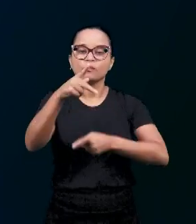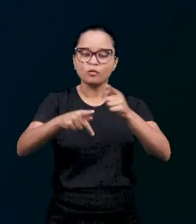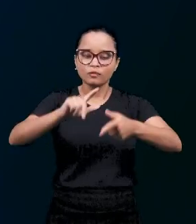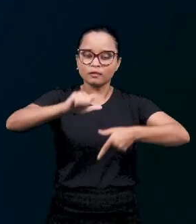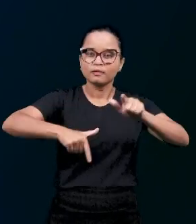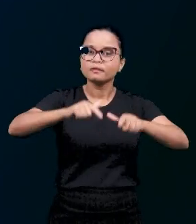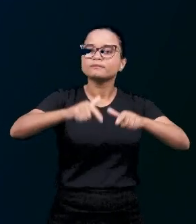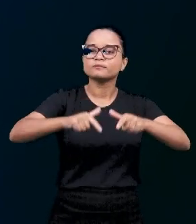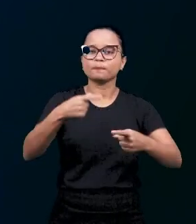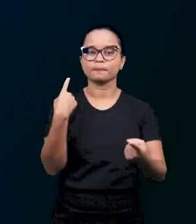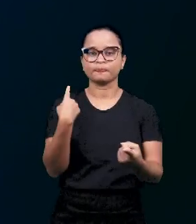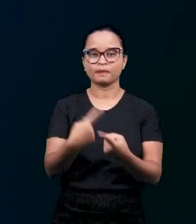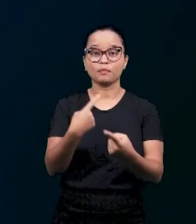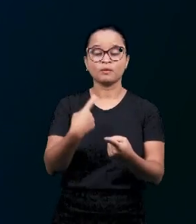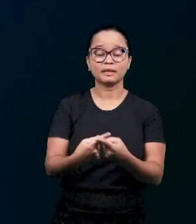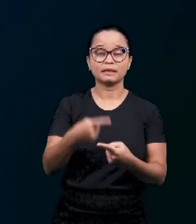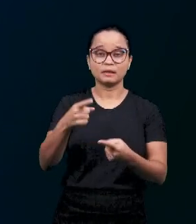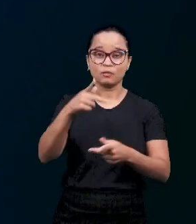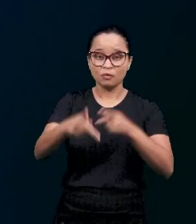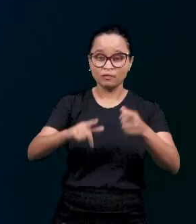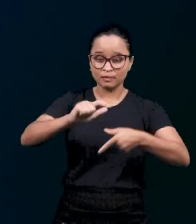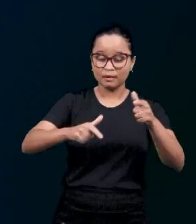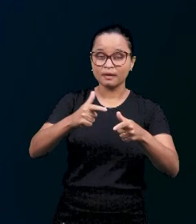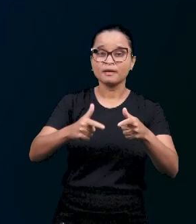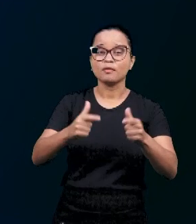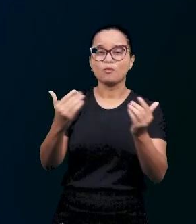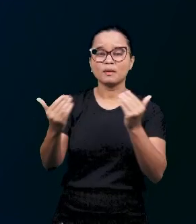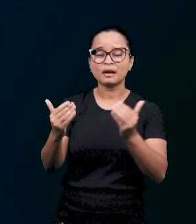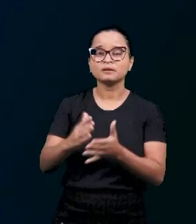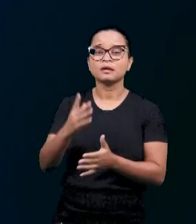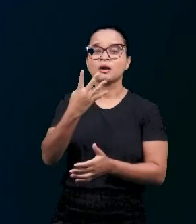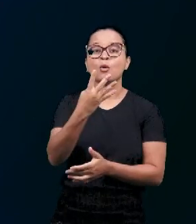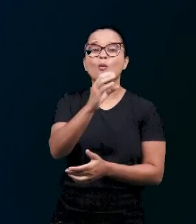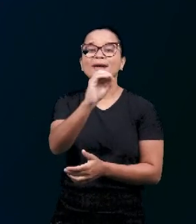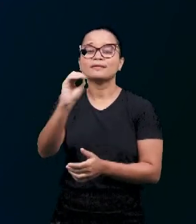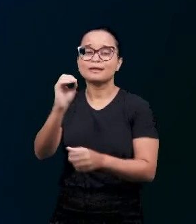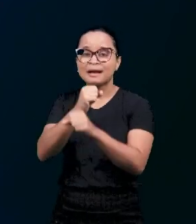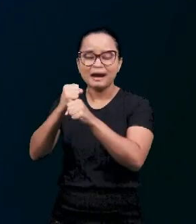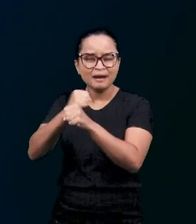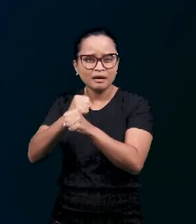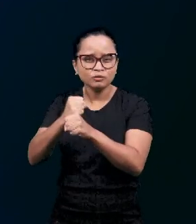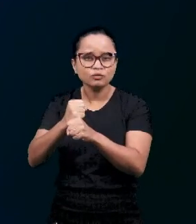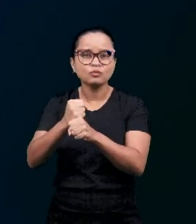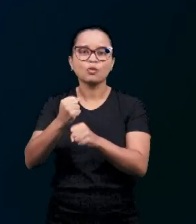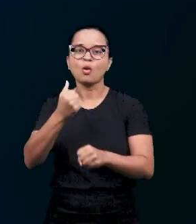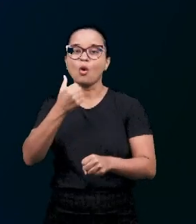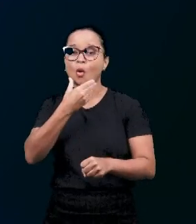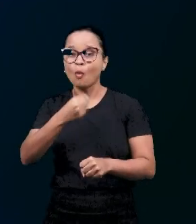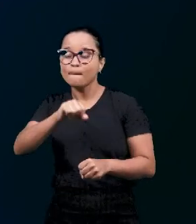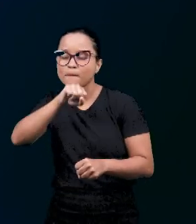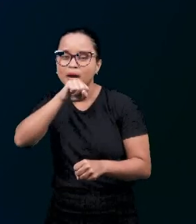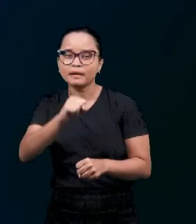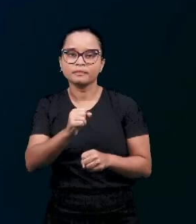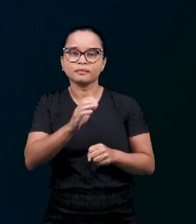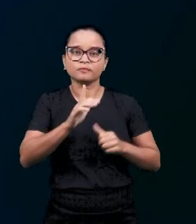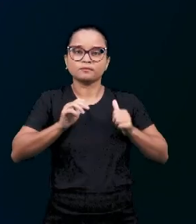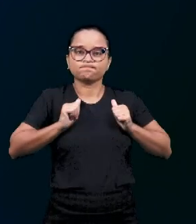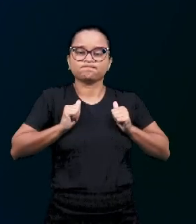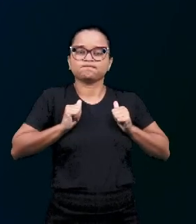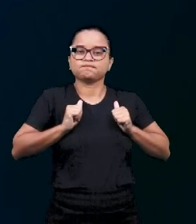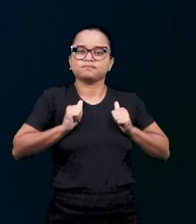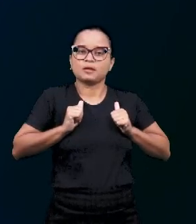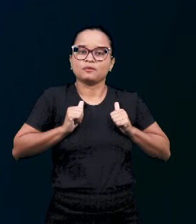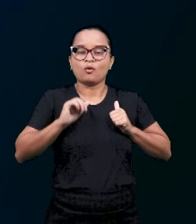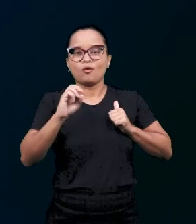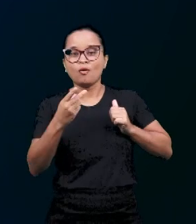pas entendu la voix du Père à 400 ans à peu près. Le silence du Père, c'est-à-dire le Père, était